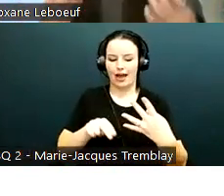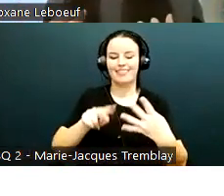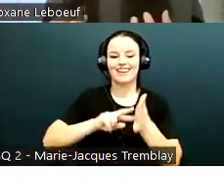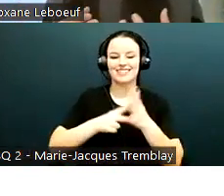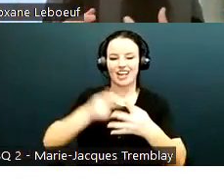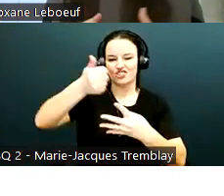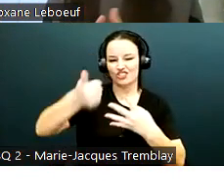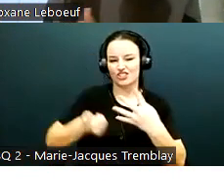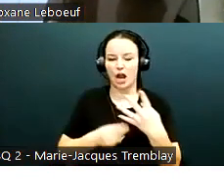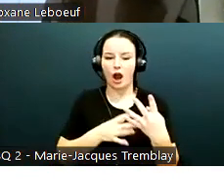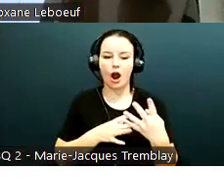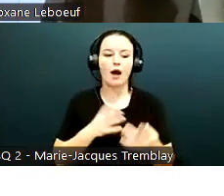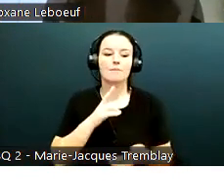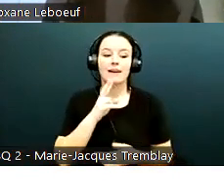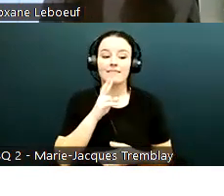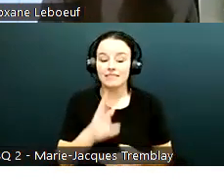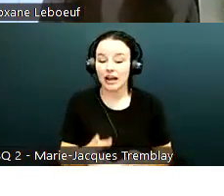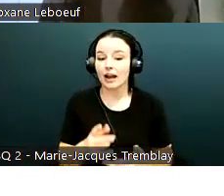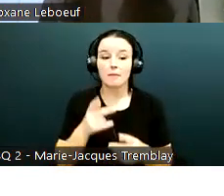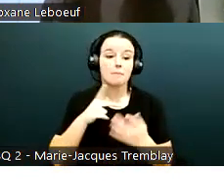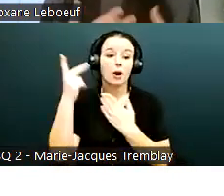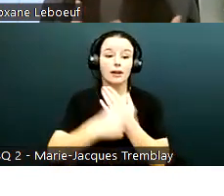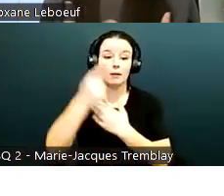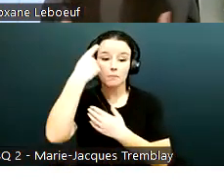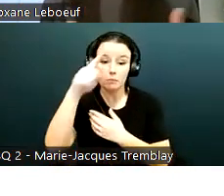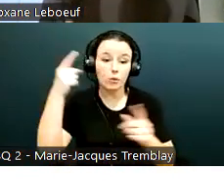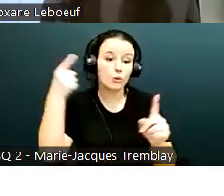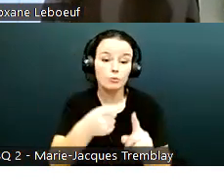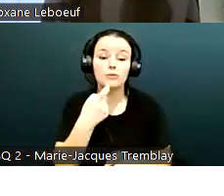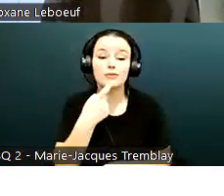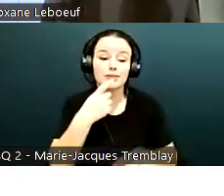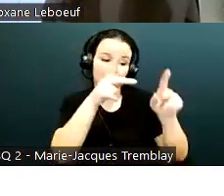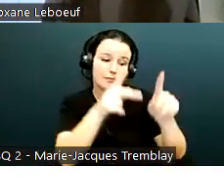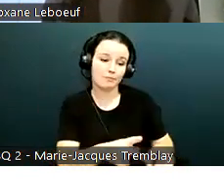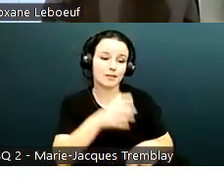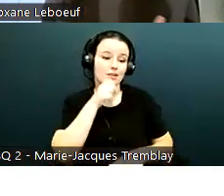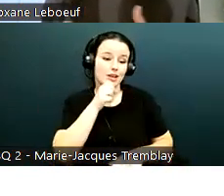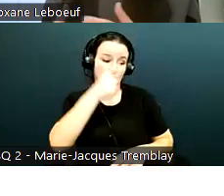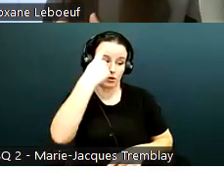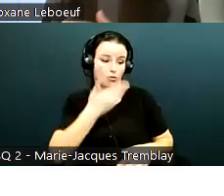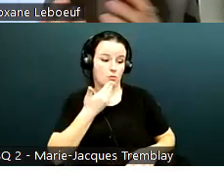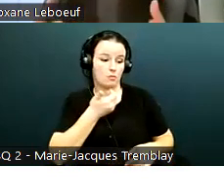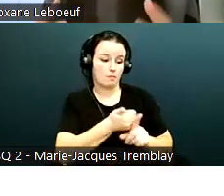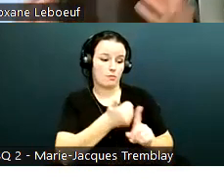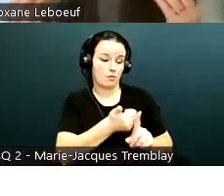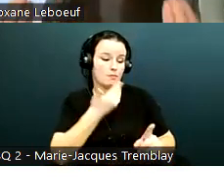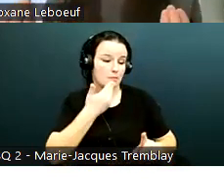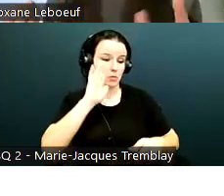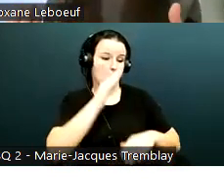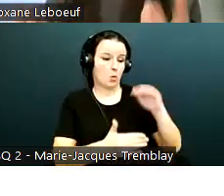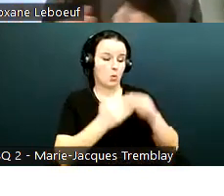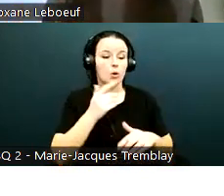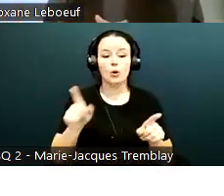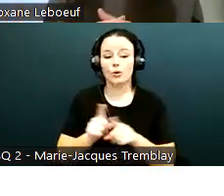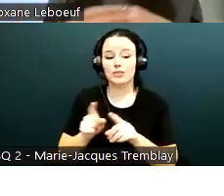Et à qui s'adresse le programme? Évidemment, aux personnes aînées, parce que l'objectif, c'est d'améliorer le mieux-être de ces personnes-là, mais aussi le comité